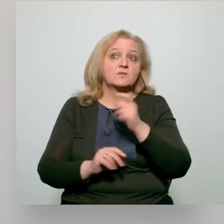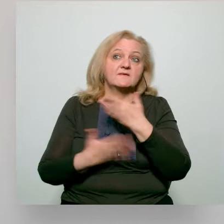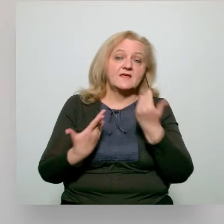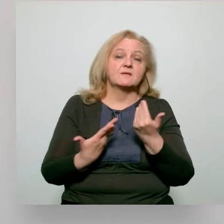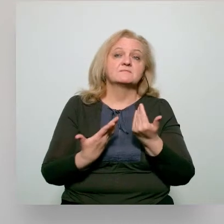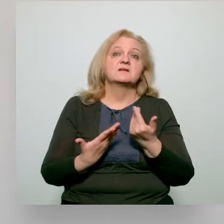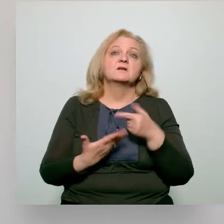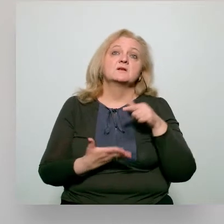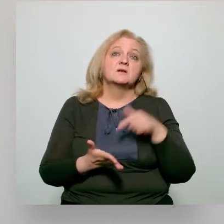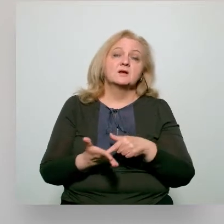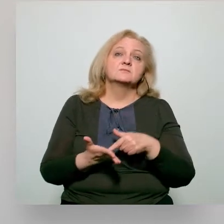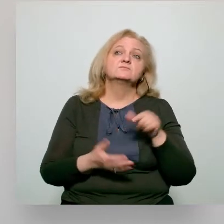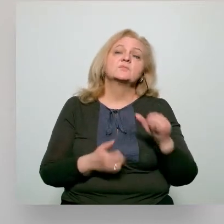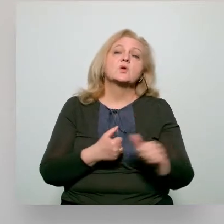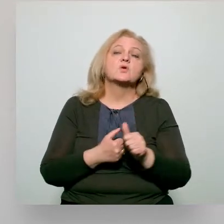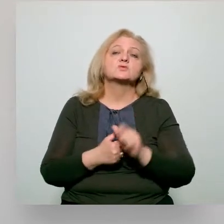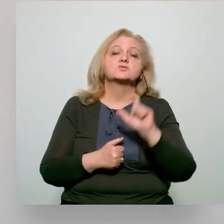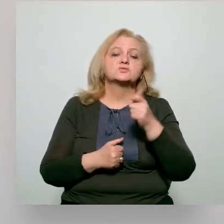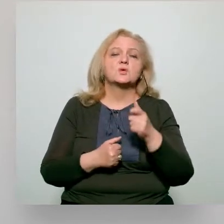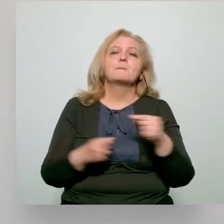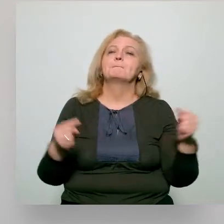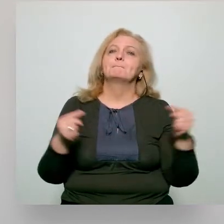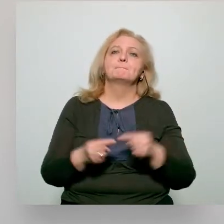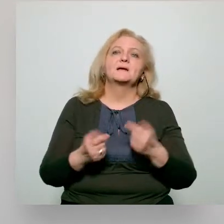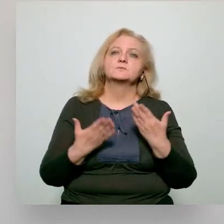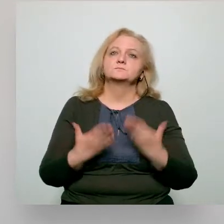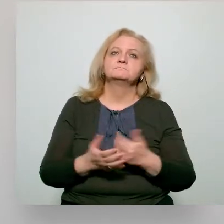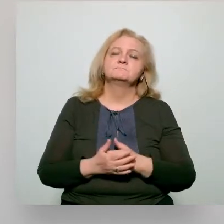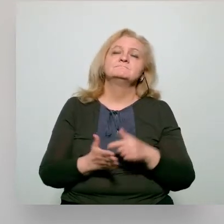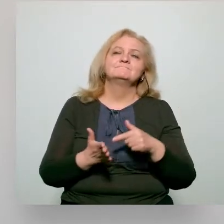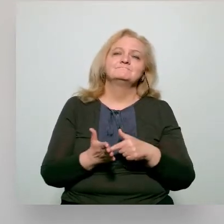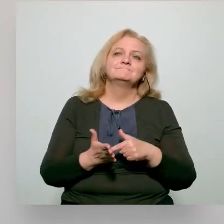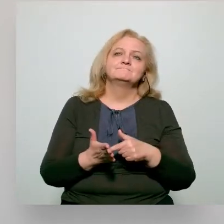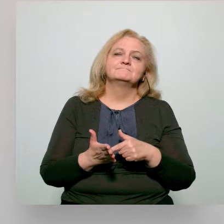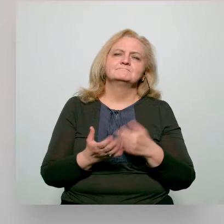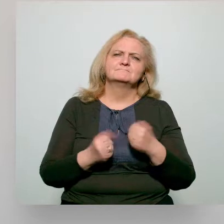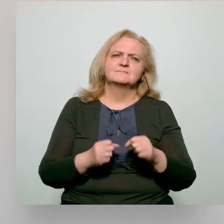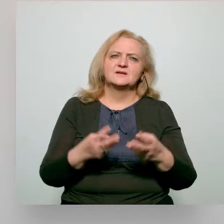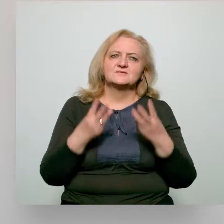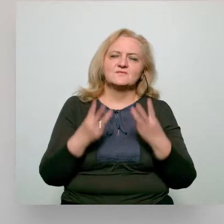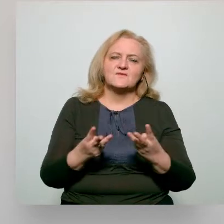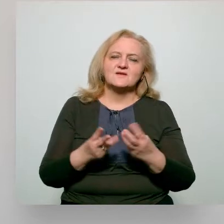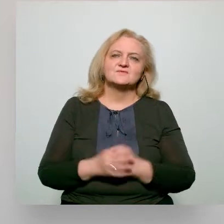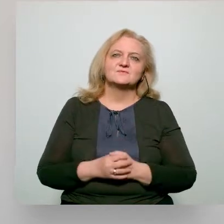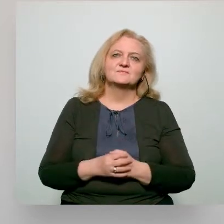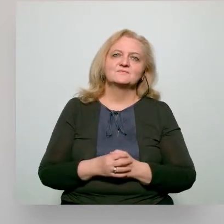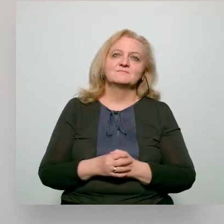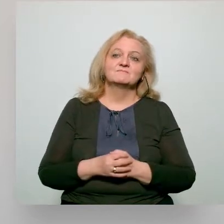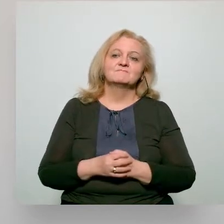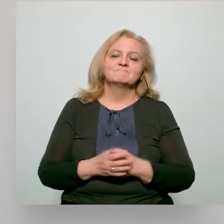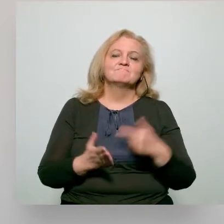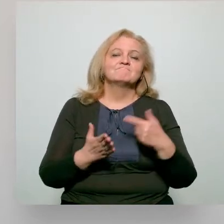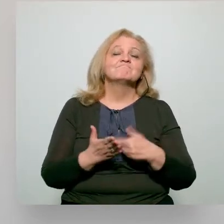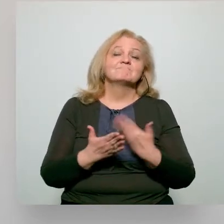z tymi idealnymi typami, ale chodzi o korelację i to jest bardzo ważne i dlatego